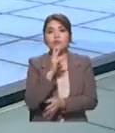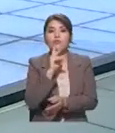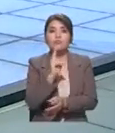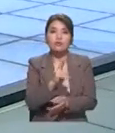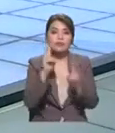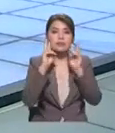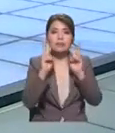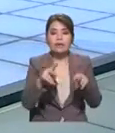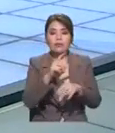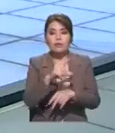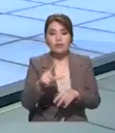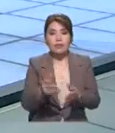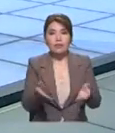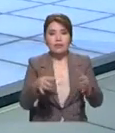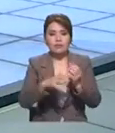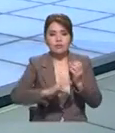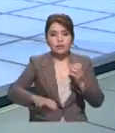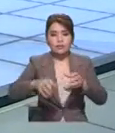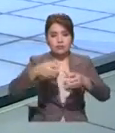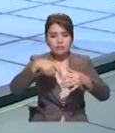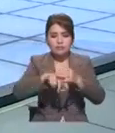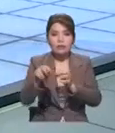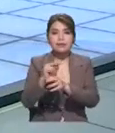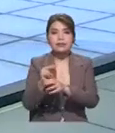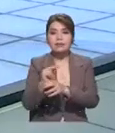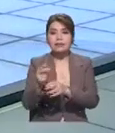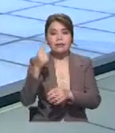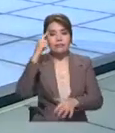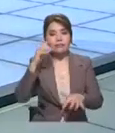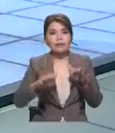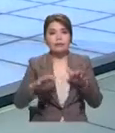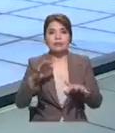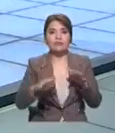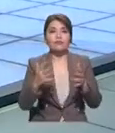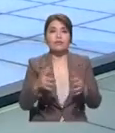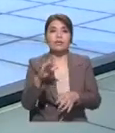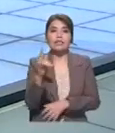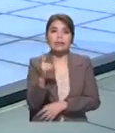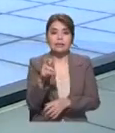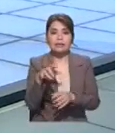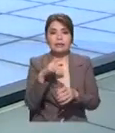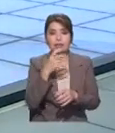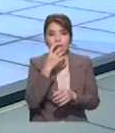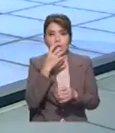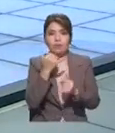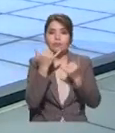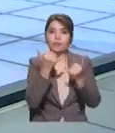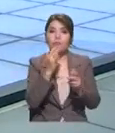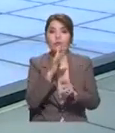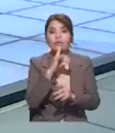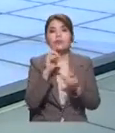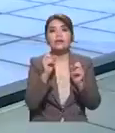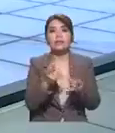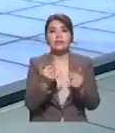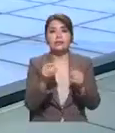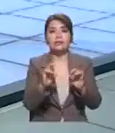әлі күнге дейін ашық жатқан құбырлар уақытылы жөнделеді дегенге де күмәнмен қарап отыр. Екібастұзға жылу уақытылы беріле ме? Тілшіміз Өзгеріс Қоңыр